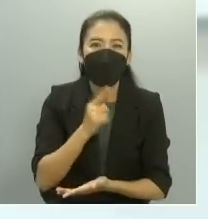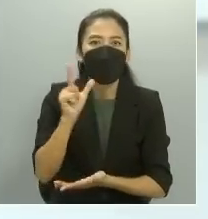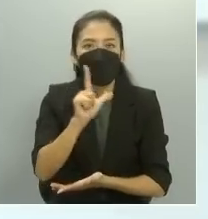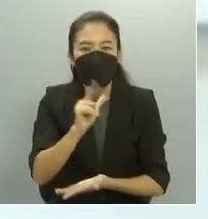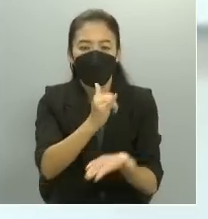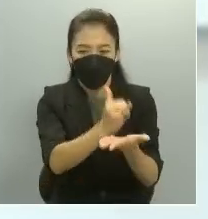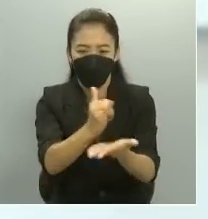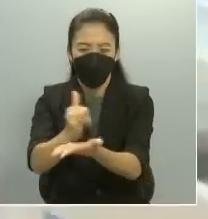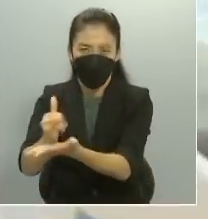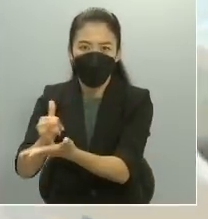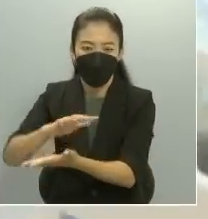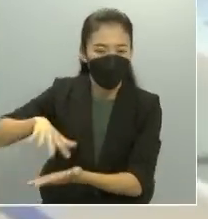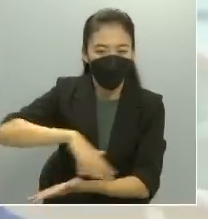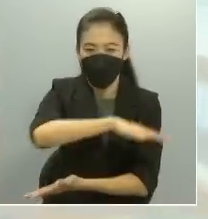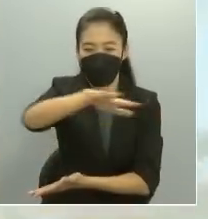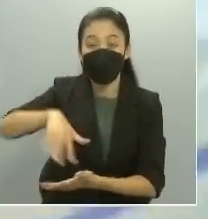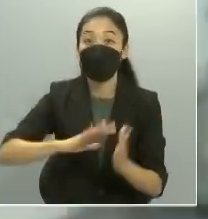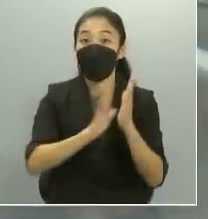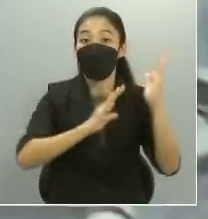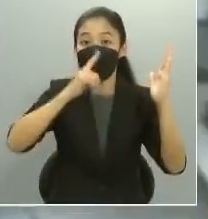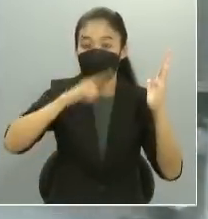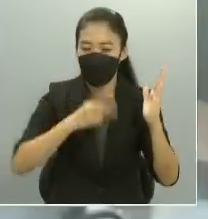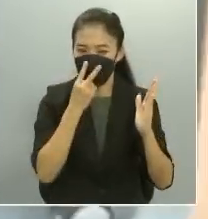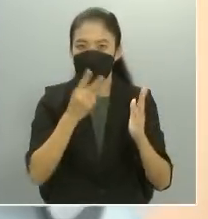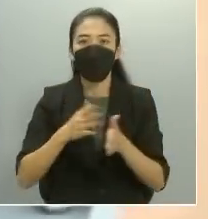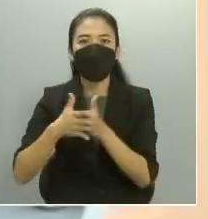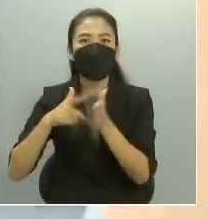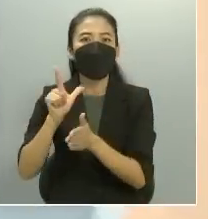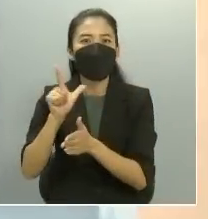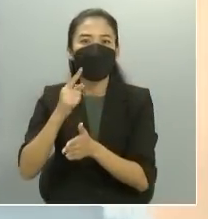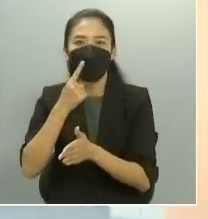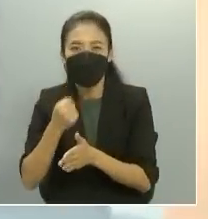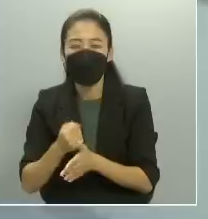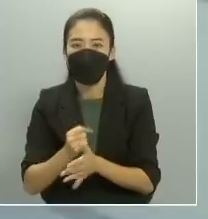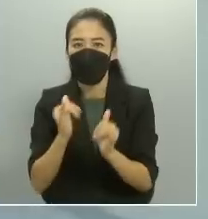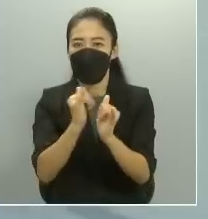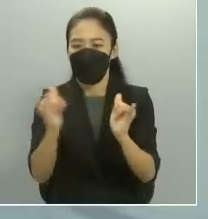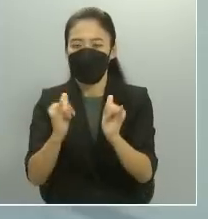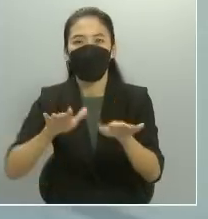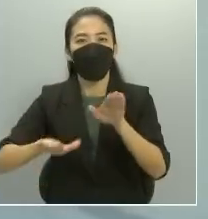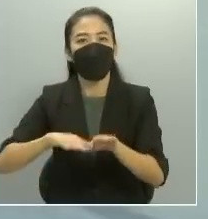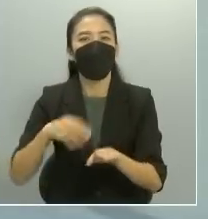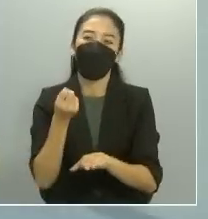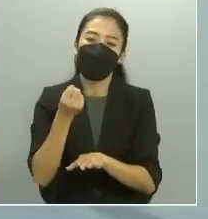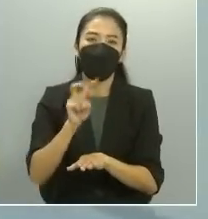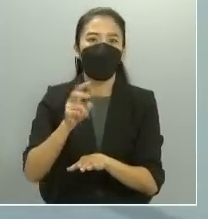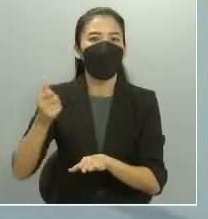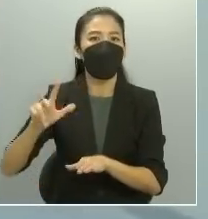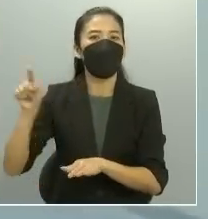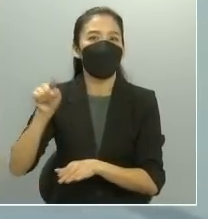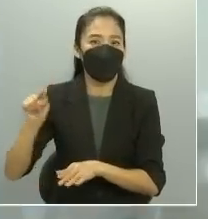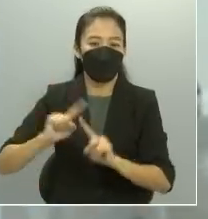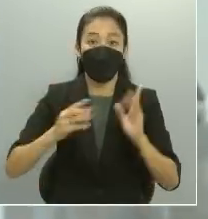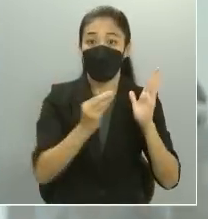ประเทศเนี่ยมีภาพรวมกันใช้ 2 3เหลืองกับแดงเดือดประมาณ 13เปอร์เซ็นต์ถ้าแต่กทมมีอัตราการทองเตียง